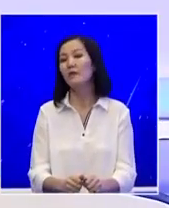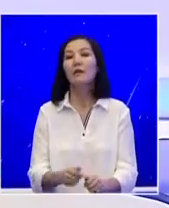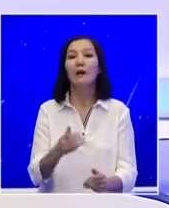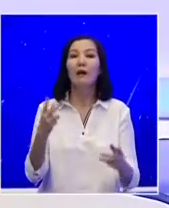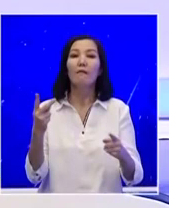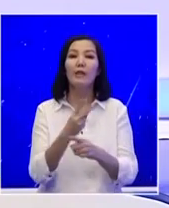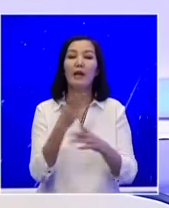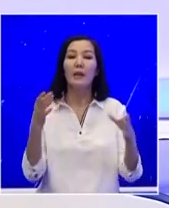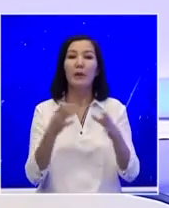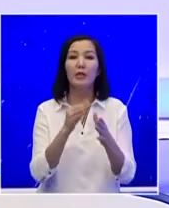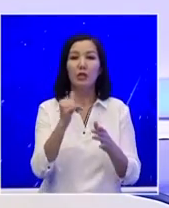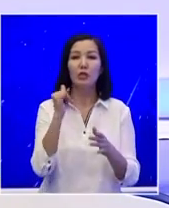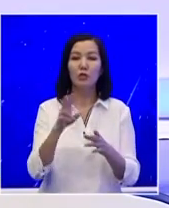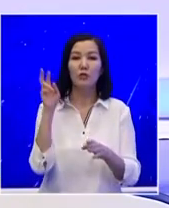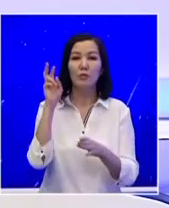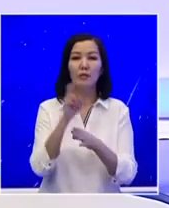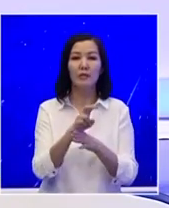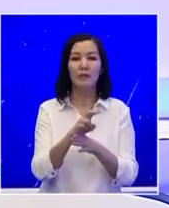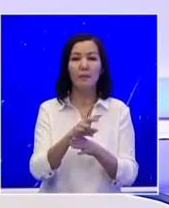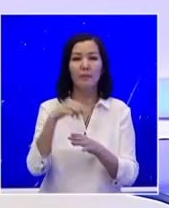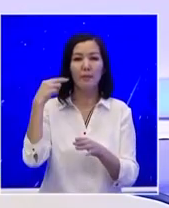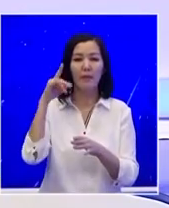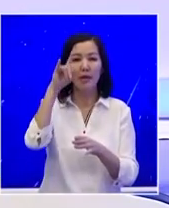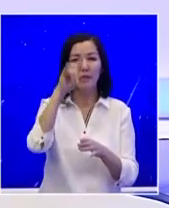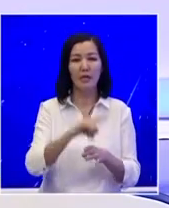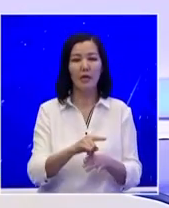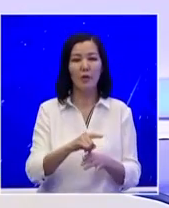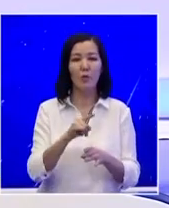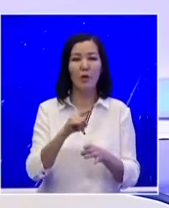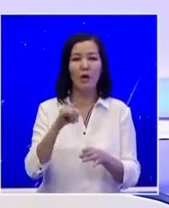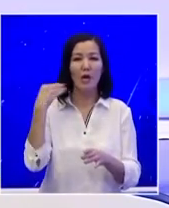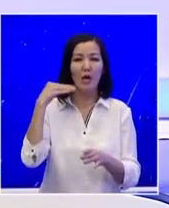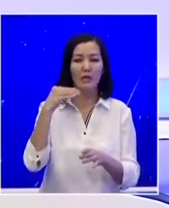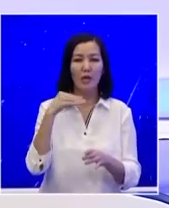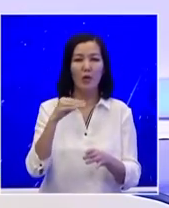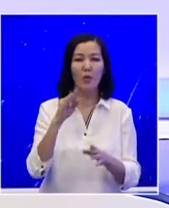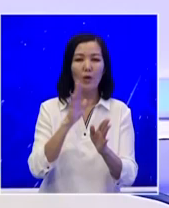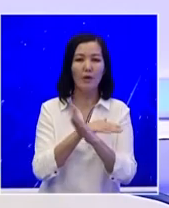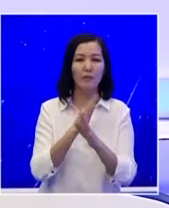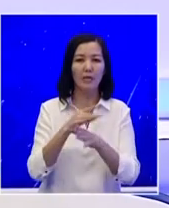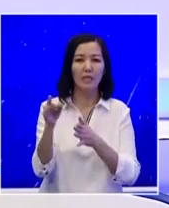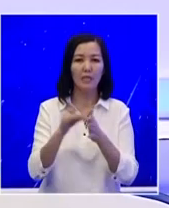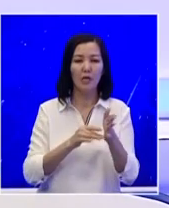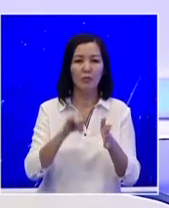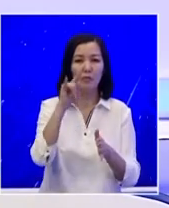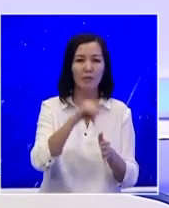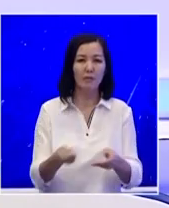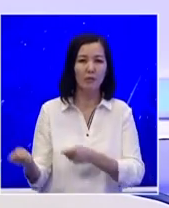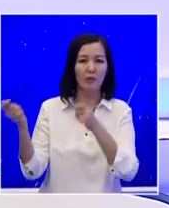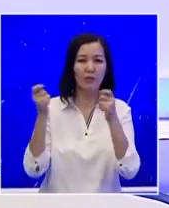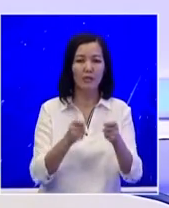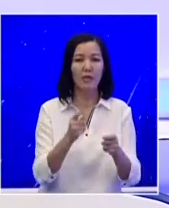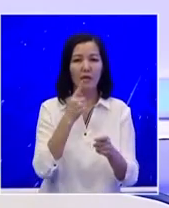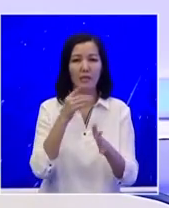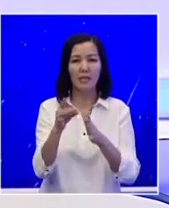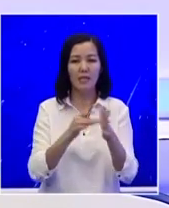Вторая партия ЖТСУСов прибыла спецрейсом из Атырау в Капшигай. Сразу после приземления все новоприбывшие сдали анализы